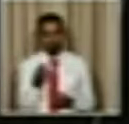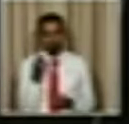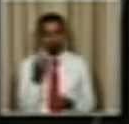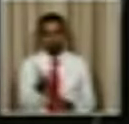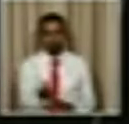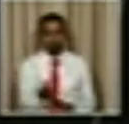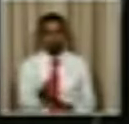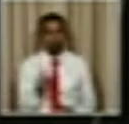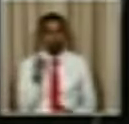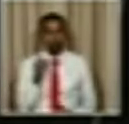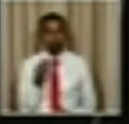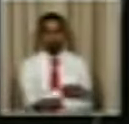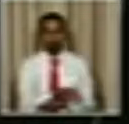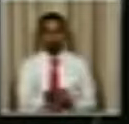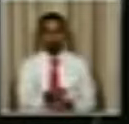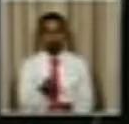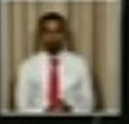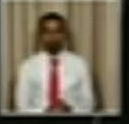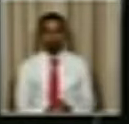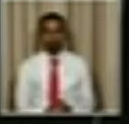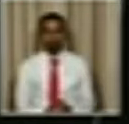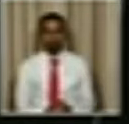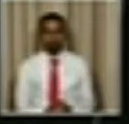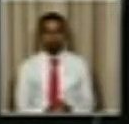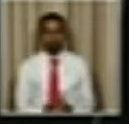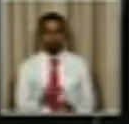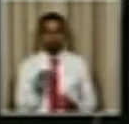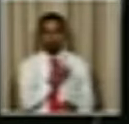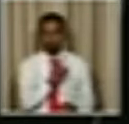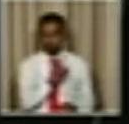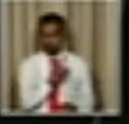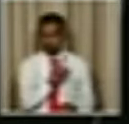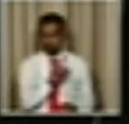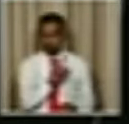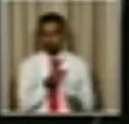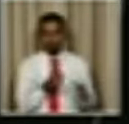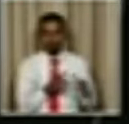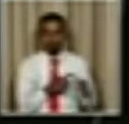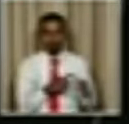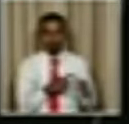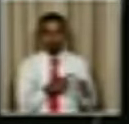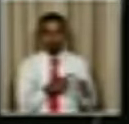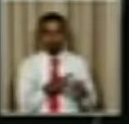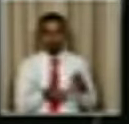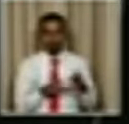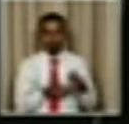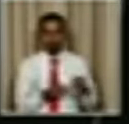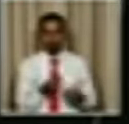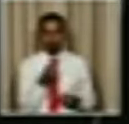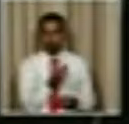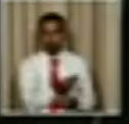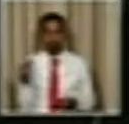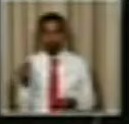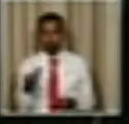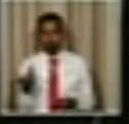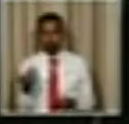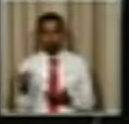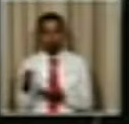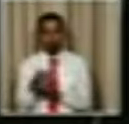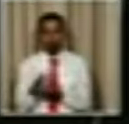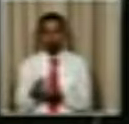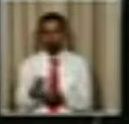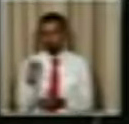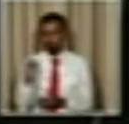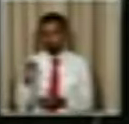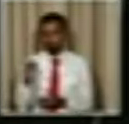දුන්නා. අන්නේ දීපු ක්‍රමයට දුන්නොත් මේ 51ක් වෙච්ච අනුර කුමාර ජානාගර ඡන්දේ දුන්න නම් දීපු නැති ඔක්කොම අය